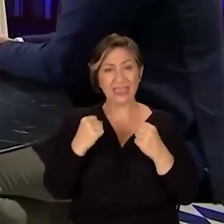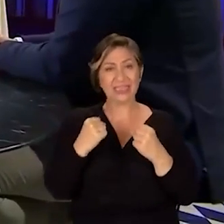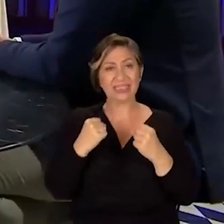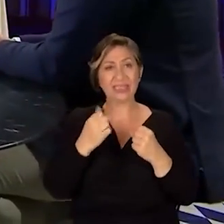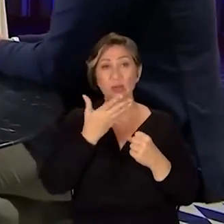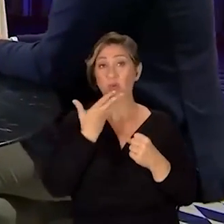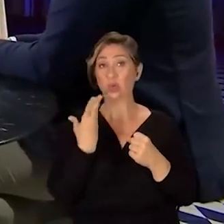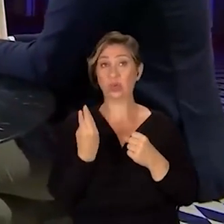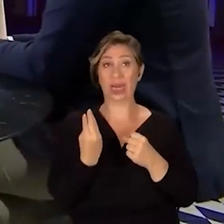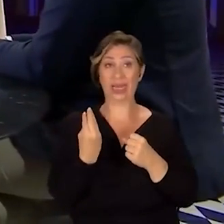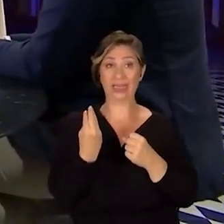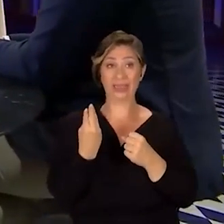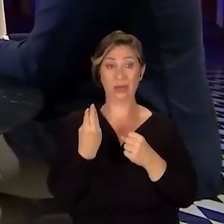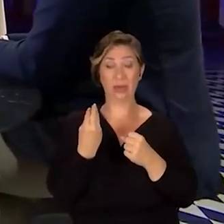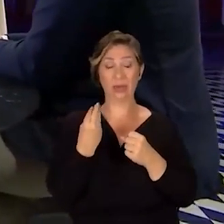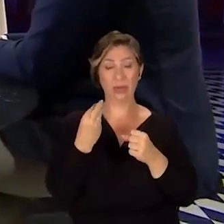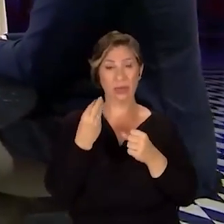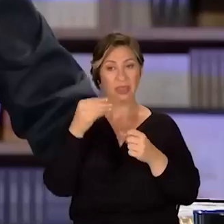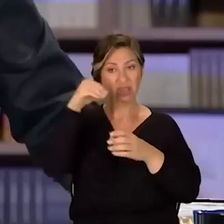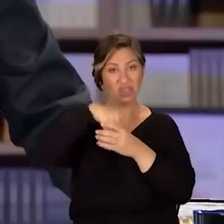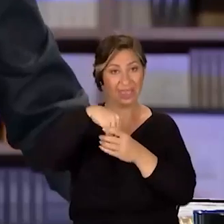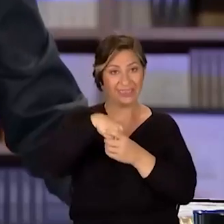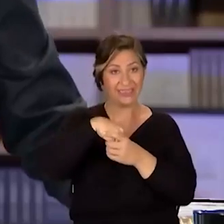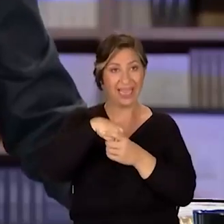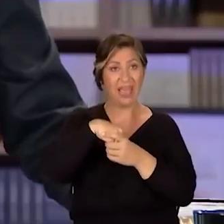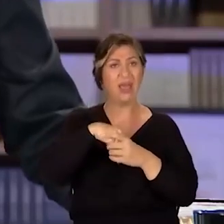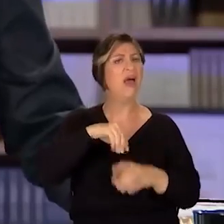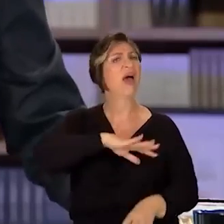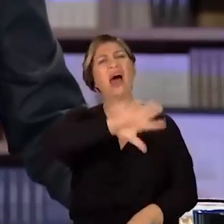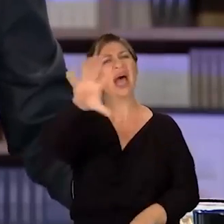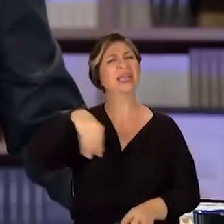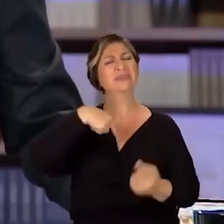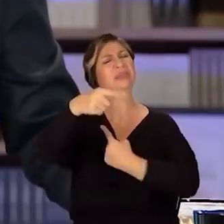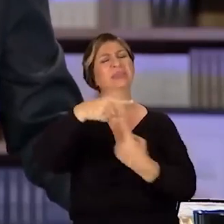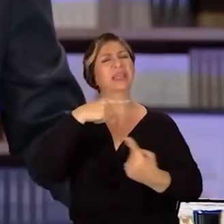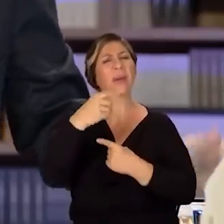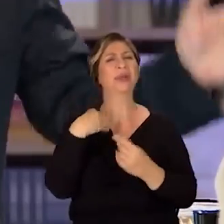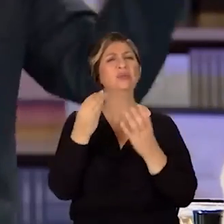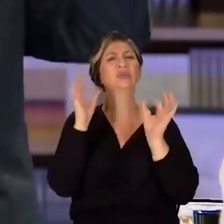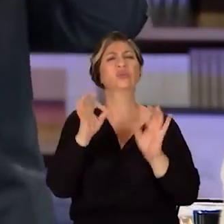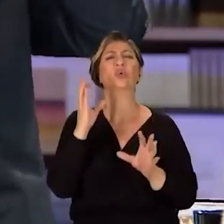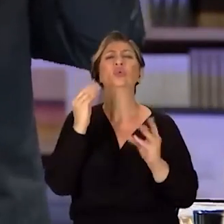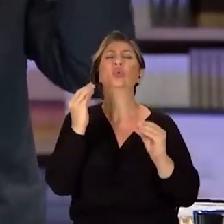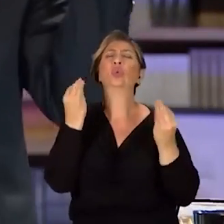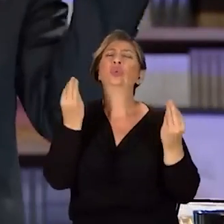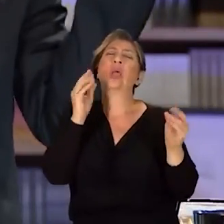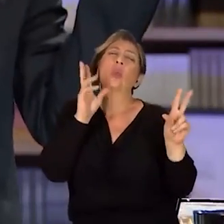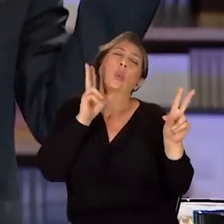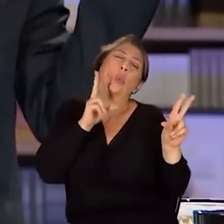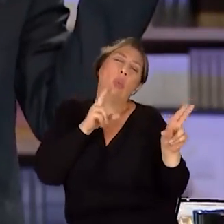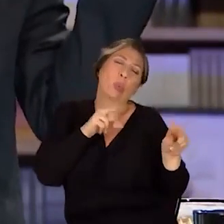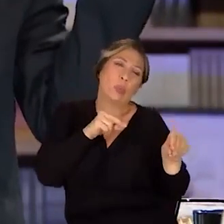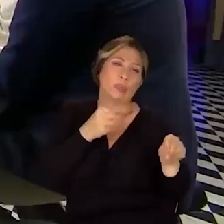ve güzellik obsesyonu içerisinde herkes birbirine sabahleyin ben çok diyorum, çok güzel uyudum